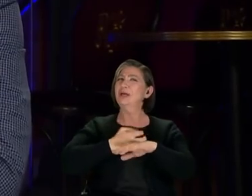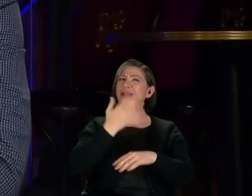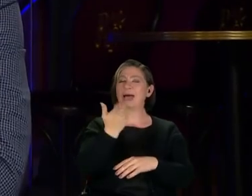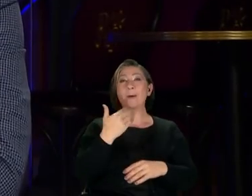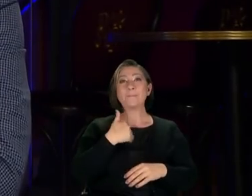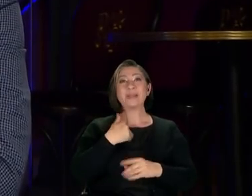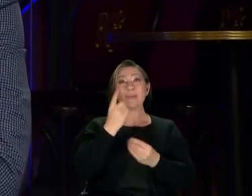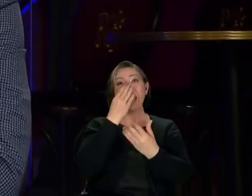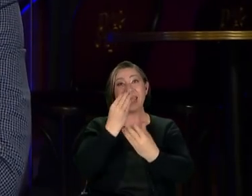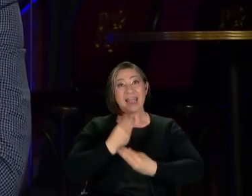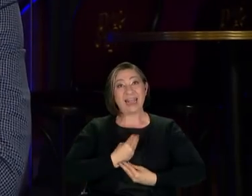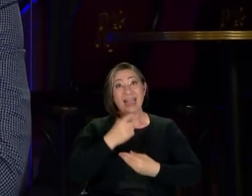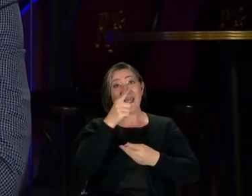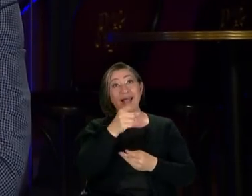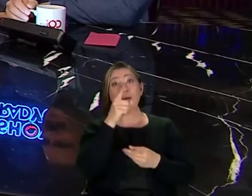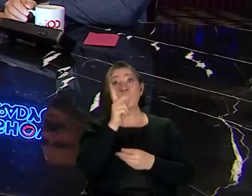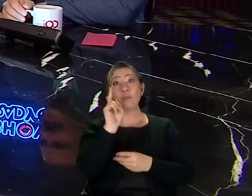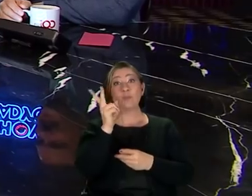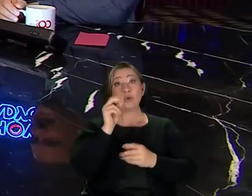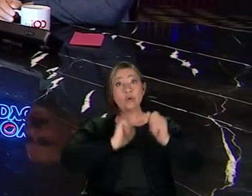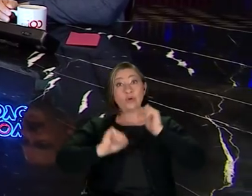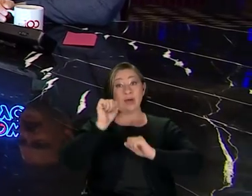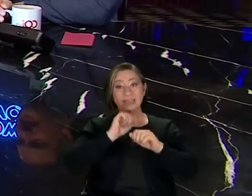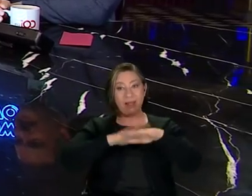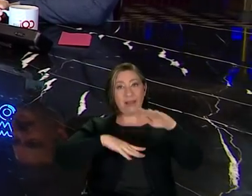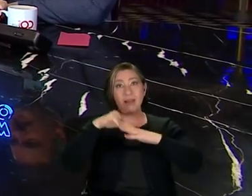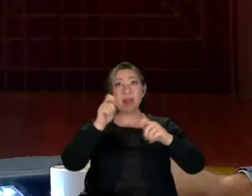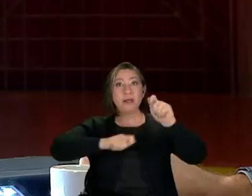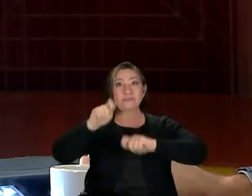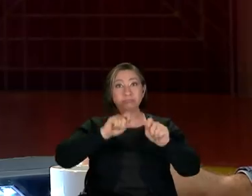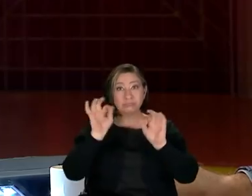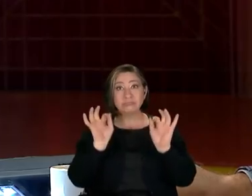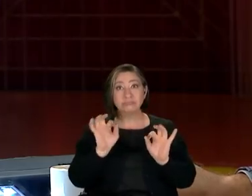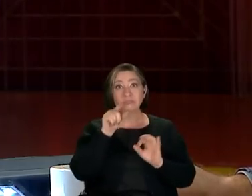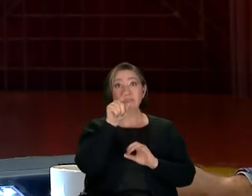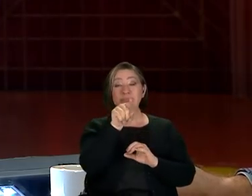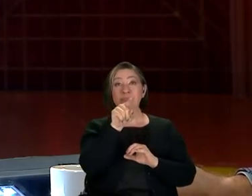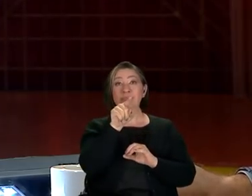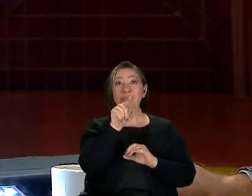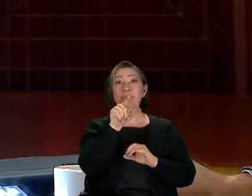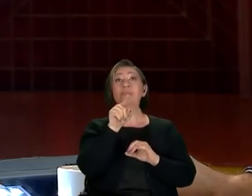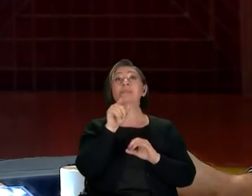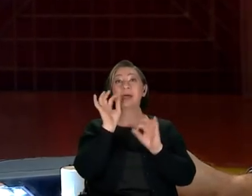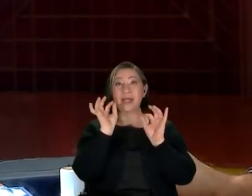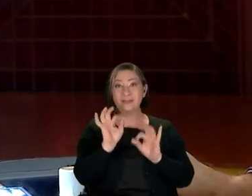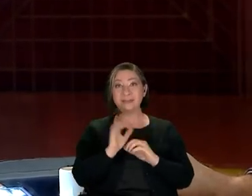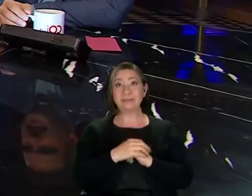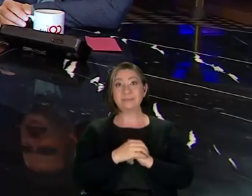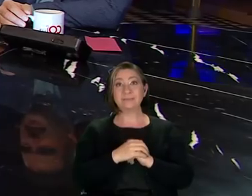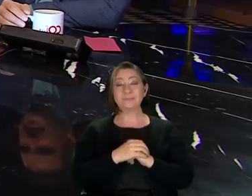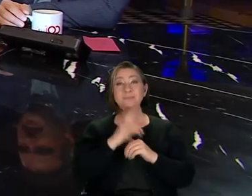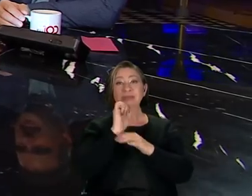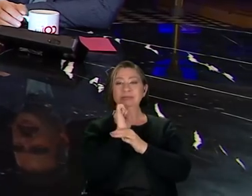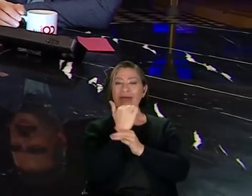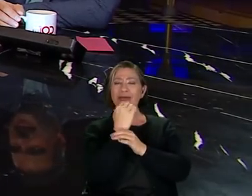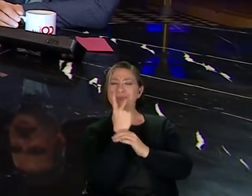maşallah. Bana bir armağan getirdiniz. Bu sizin üniversitede evet imal edilmiş bir aslında